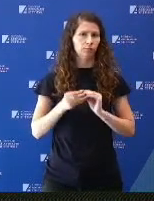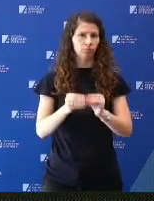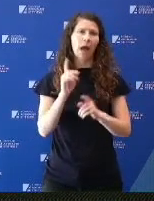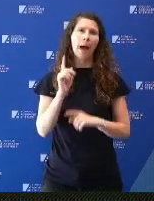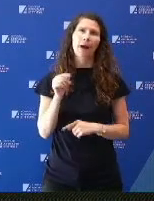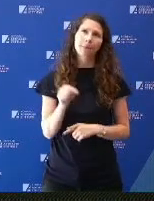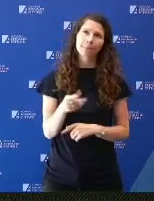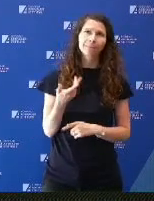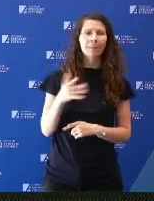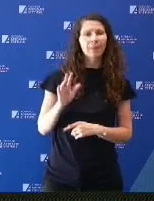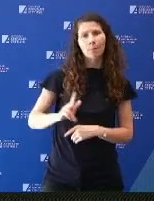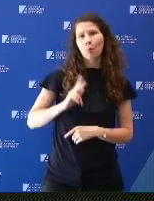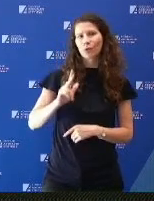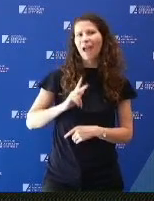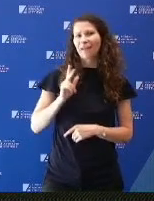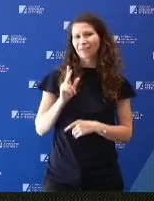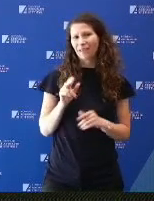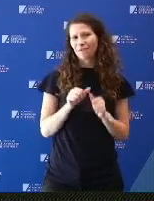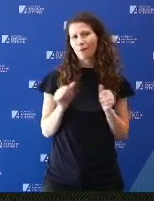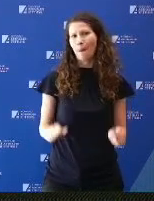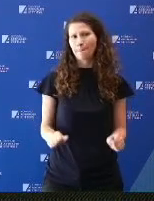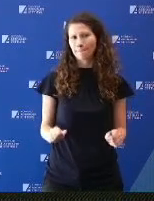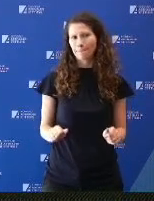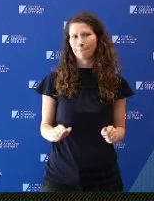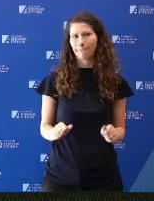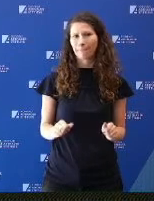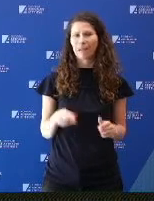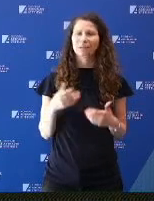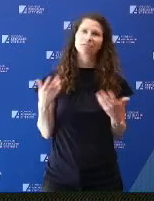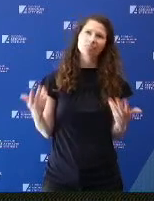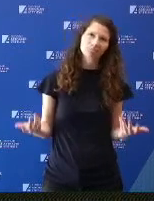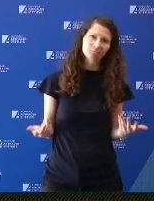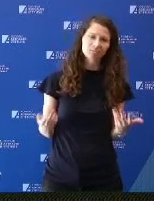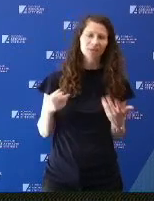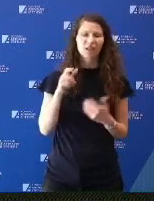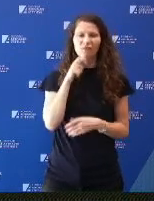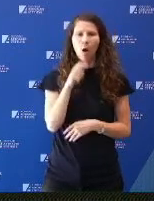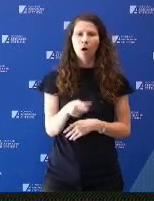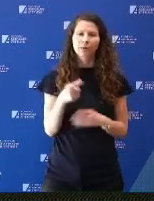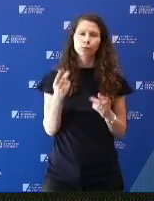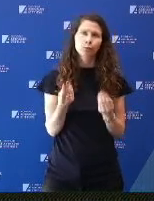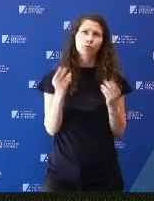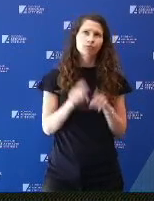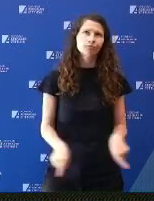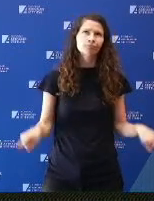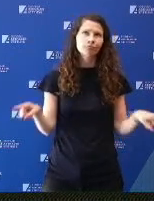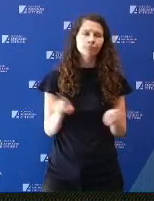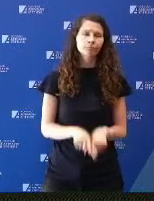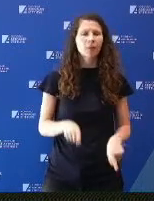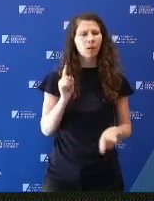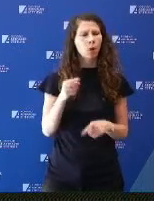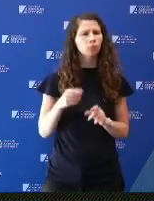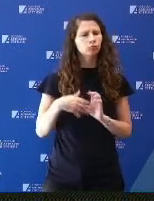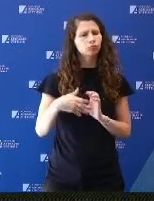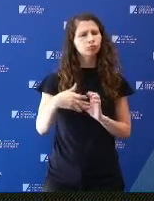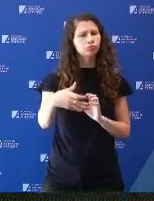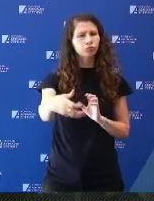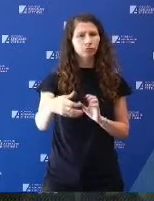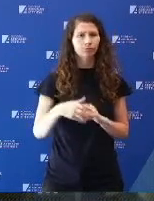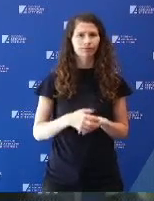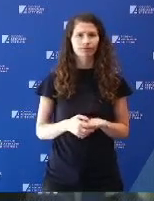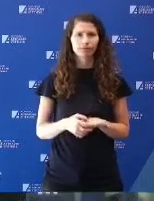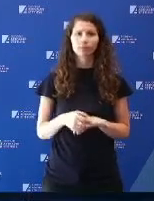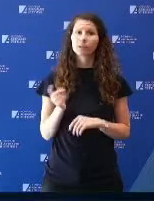moderne, agile Art, auch wenn das ein schlimmes Buzzword ist, aber genau, und das hat eine ganze Weile gedauert und wir haben diesen Prozess